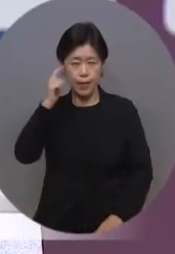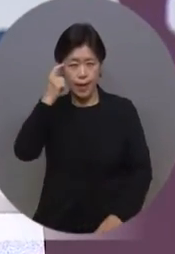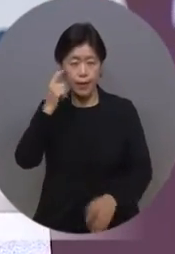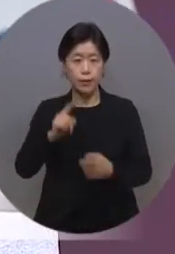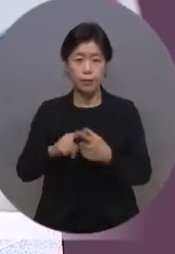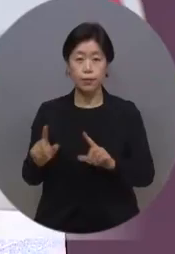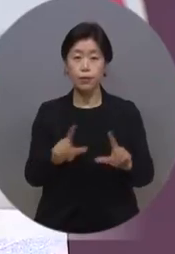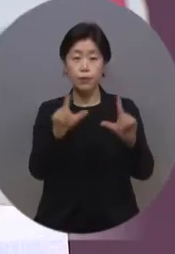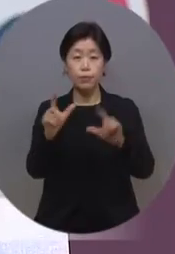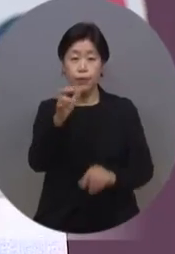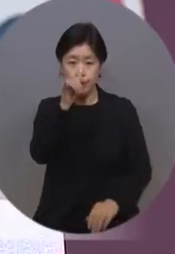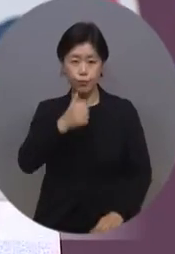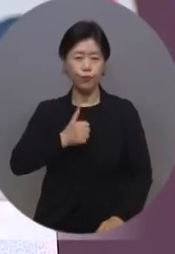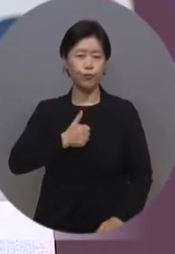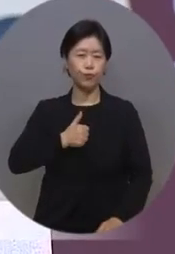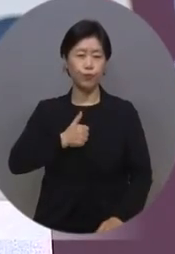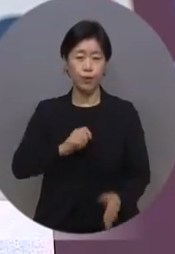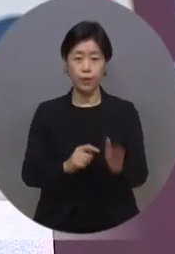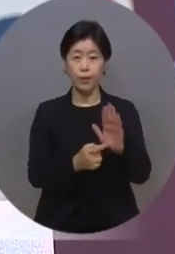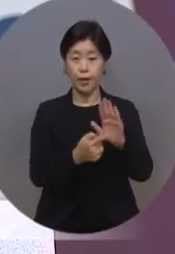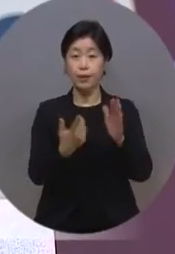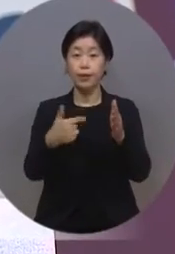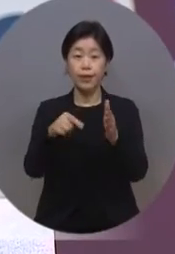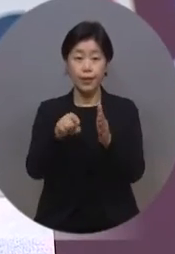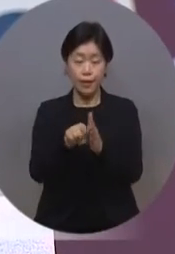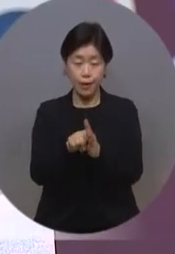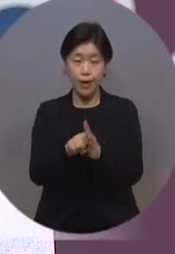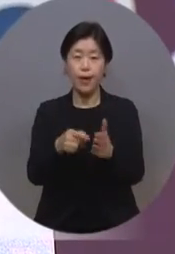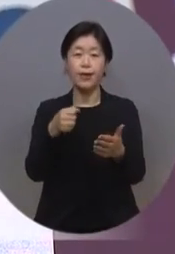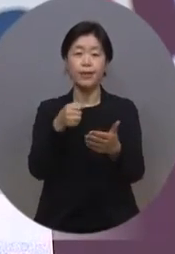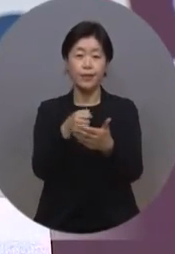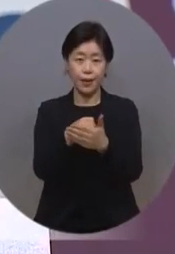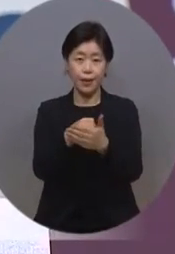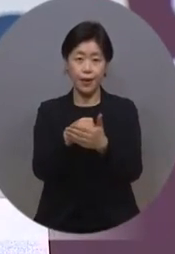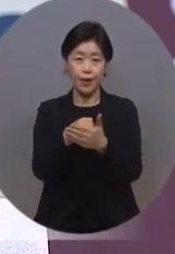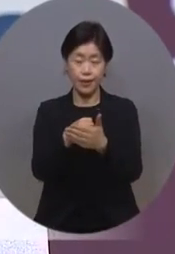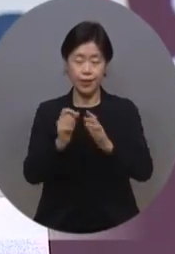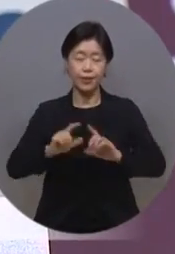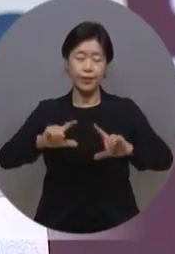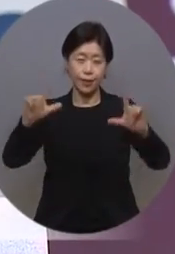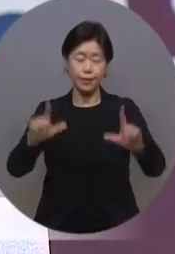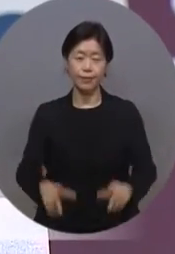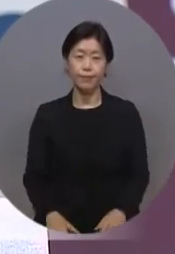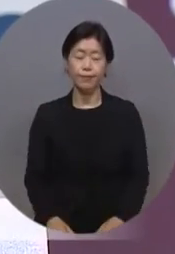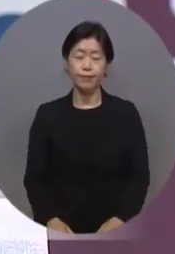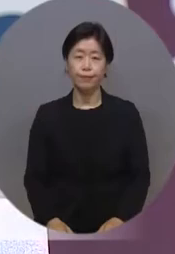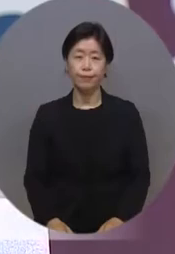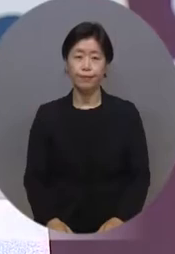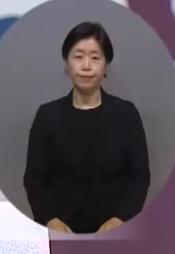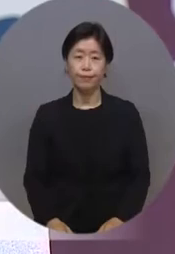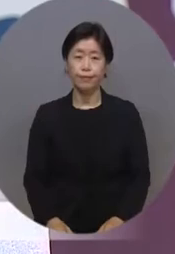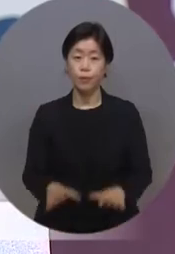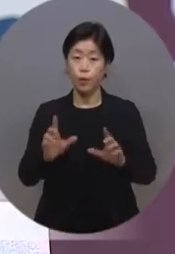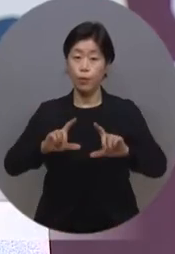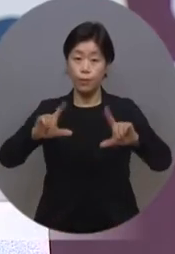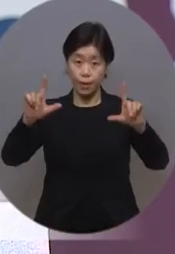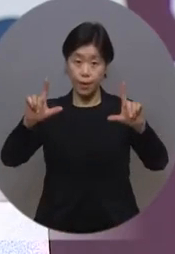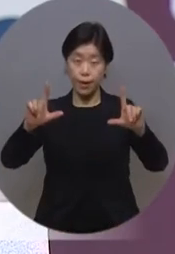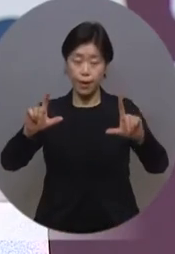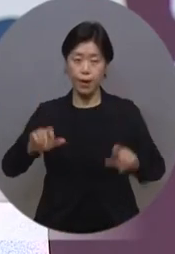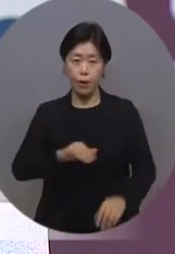삶의 주체성을 천명하기 위해 재정한 지체장이나 날입니다 원래는